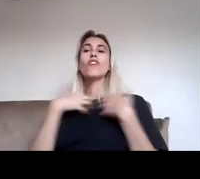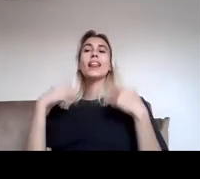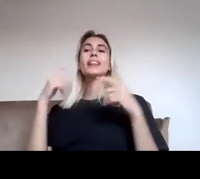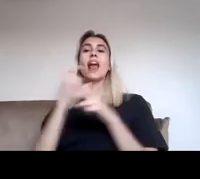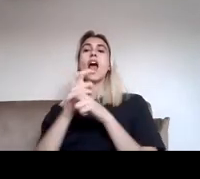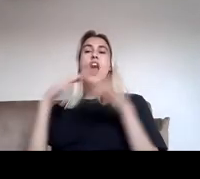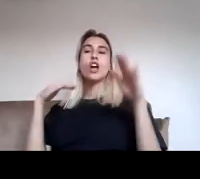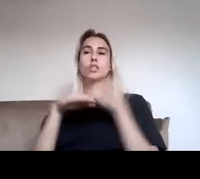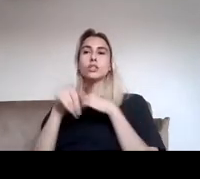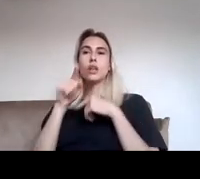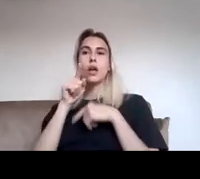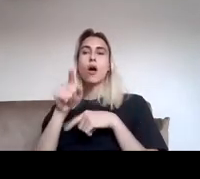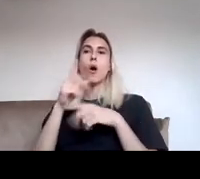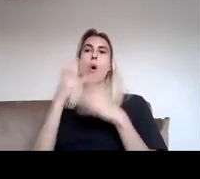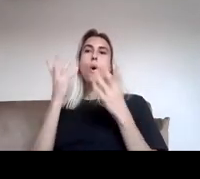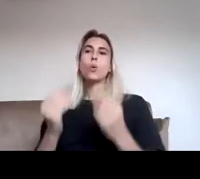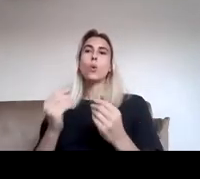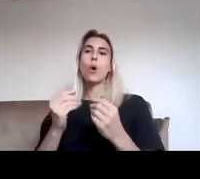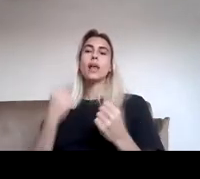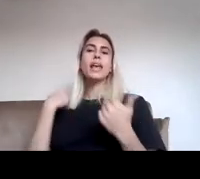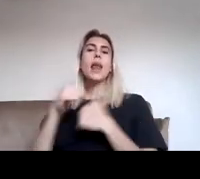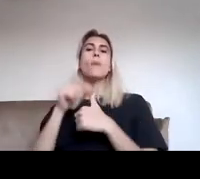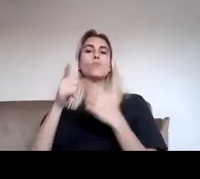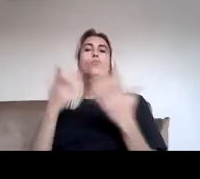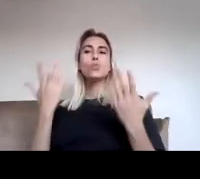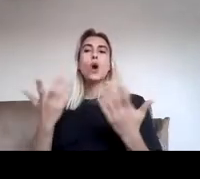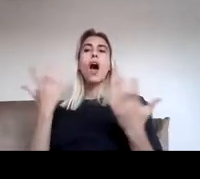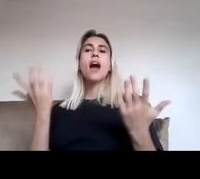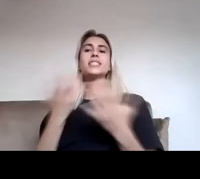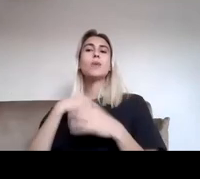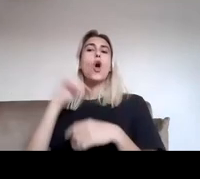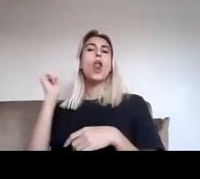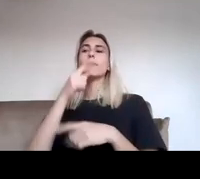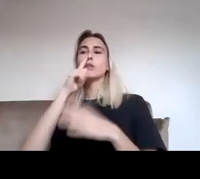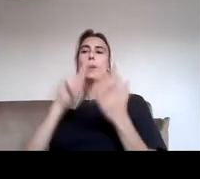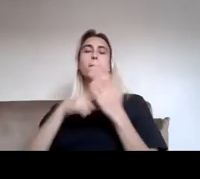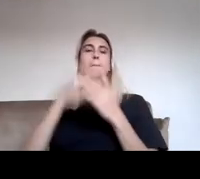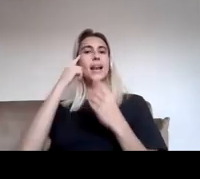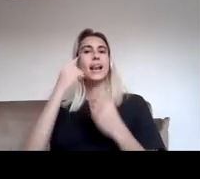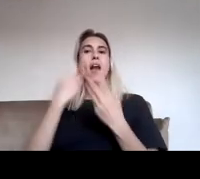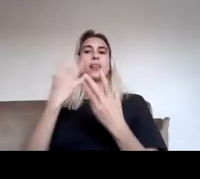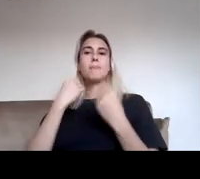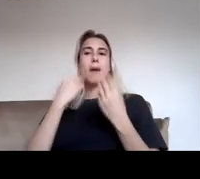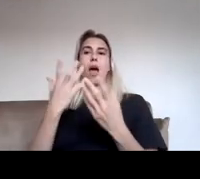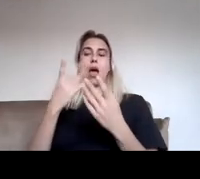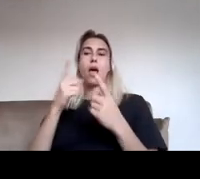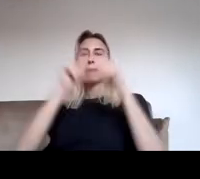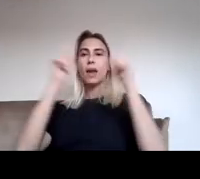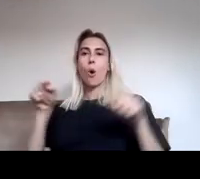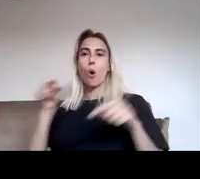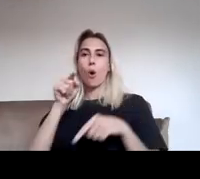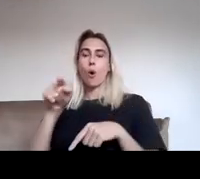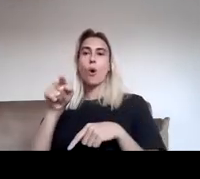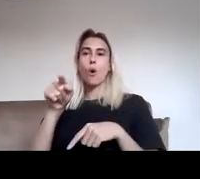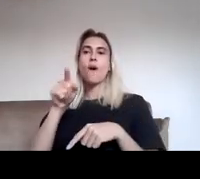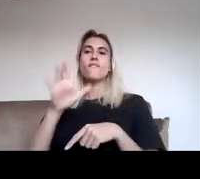bir durumu engeller hale geliyoruz. Yine tabii bizim aslında çok önemli bir nokta bilgilendirme panoları. Burada yine bilgilendirme